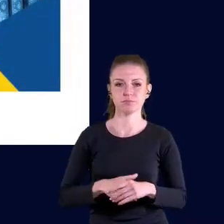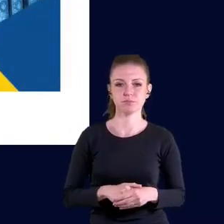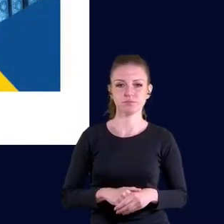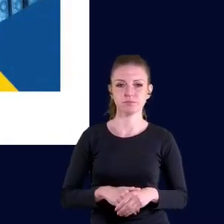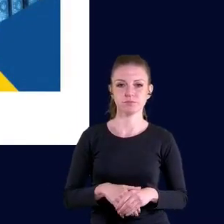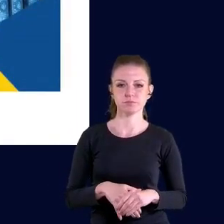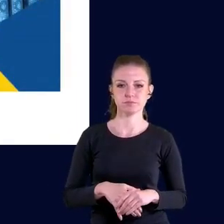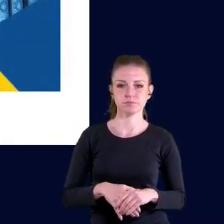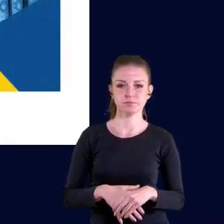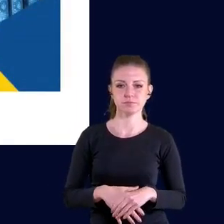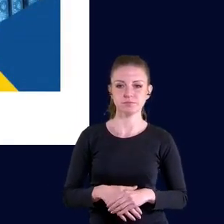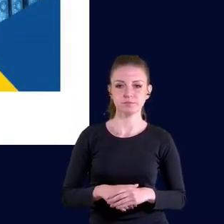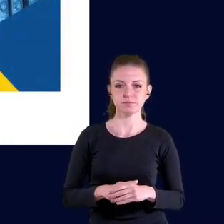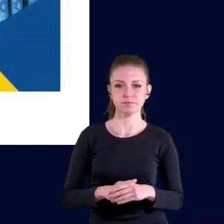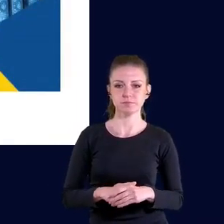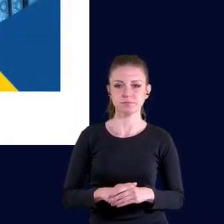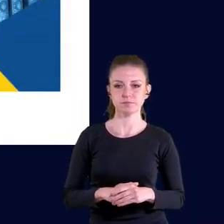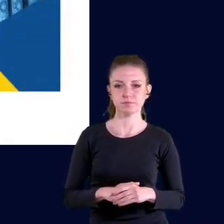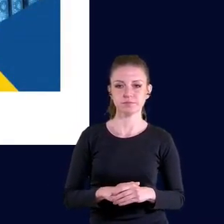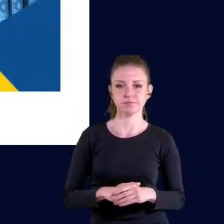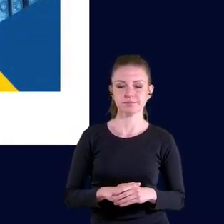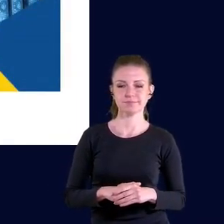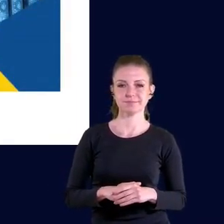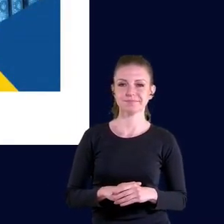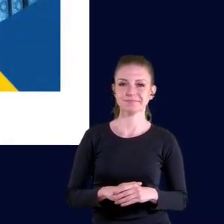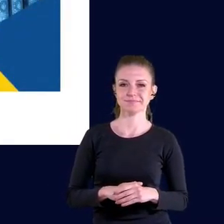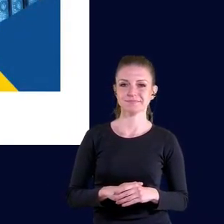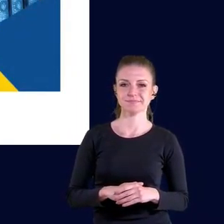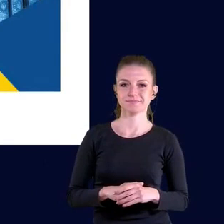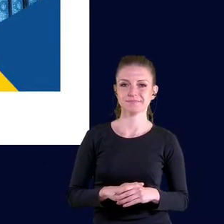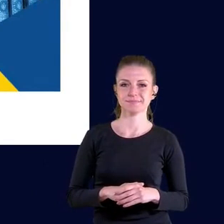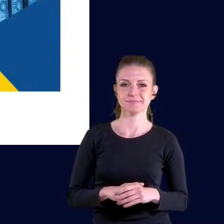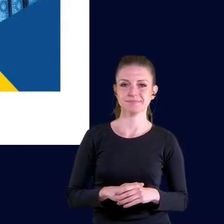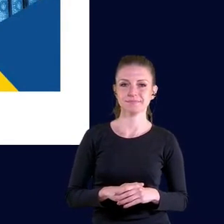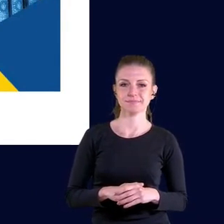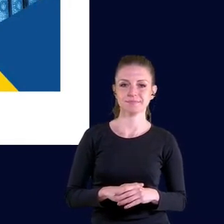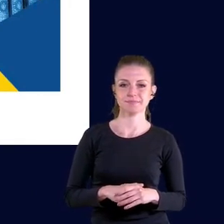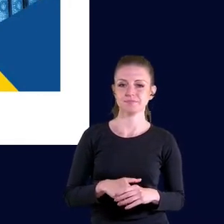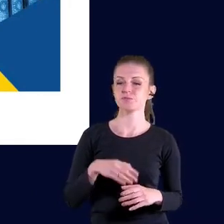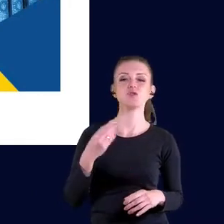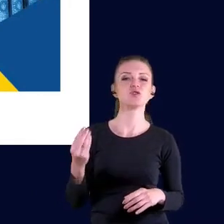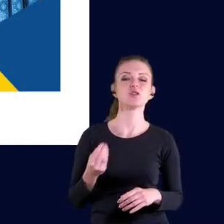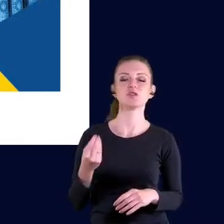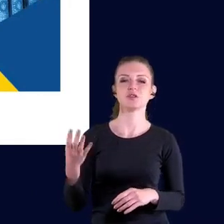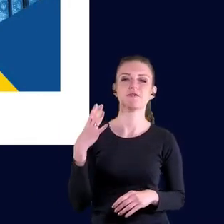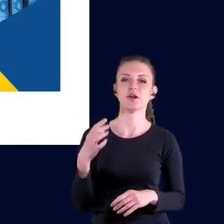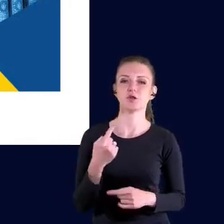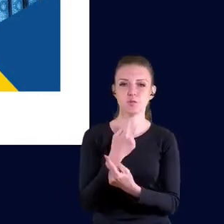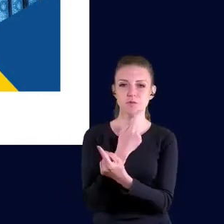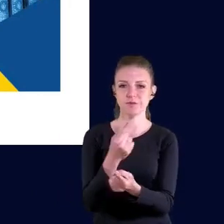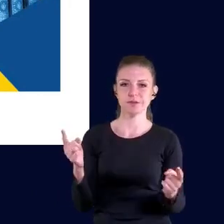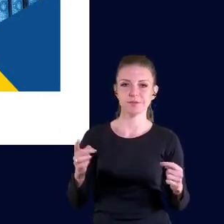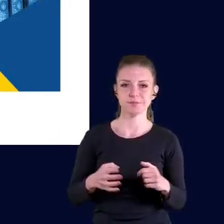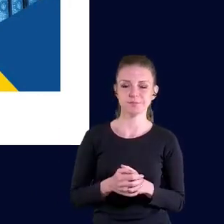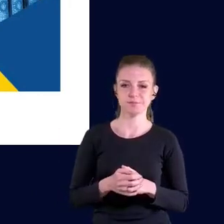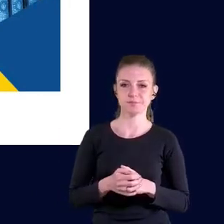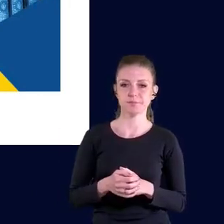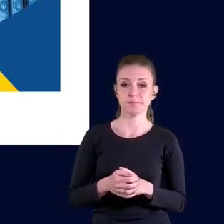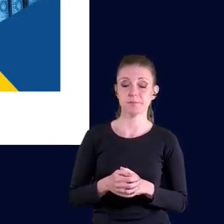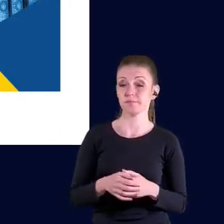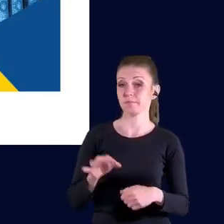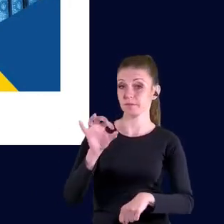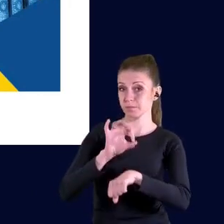horror to o czym warto tutaj wspomnieć to to że w ramach projektu